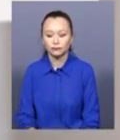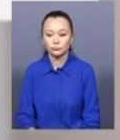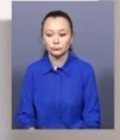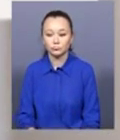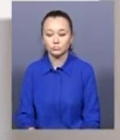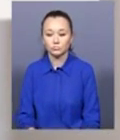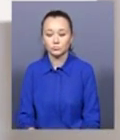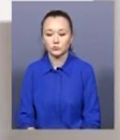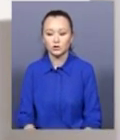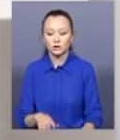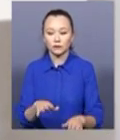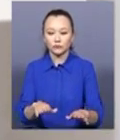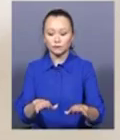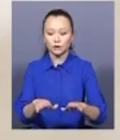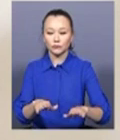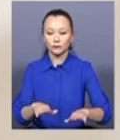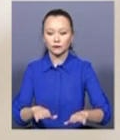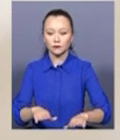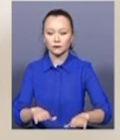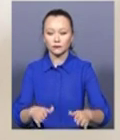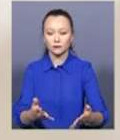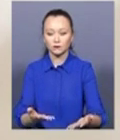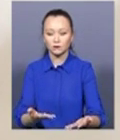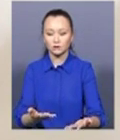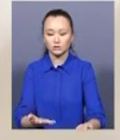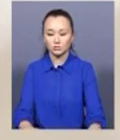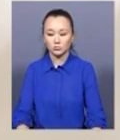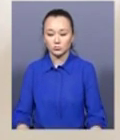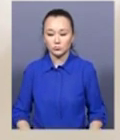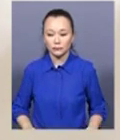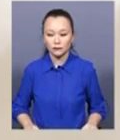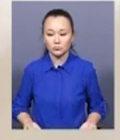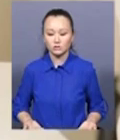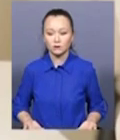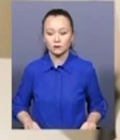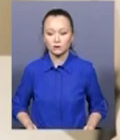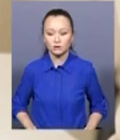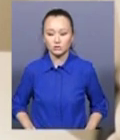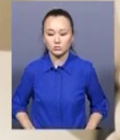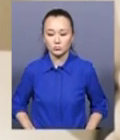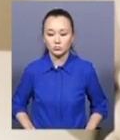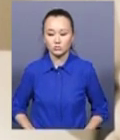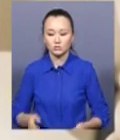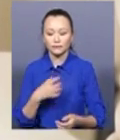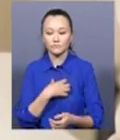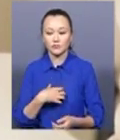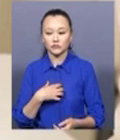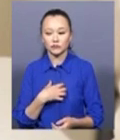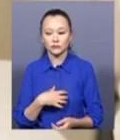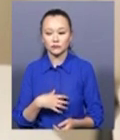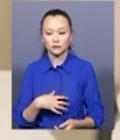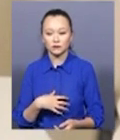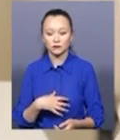зарядку, придумываем себе мотивацию. Например, если вы хотите похудеть, программируем в голове мысль о том, что именно